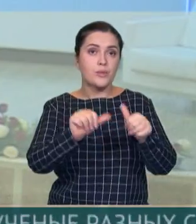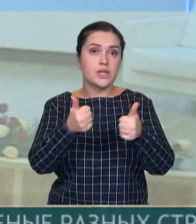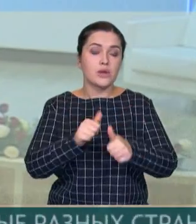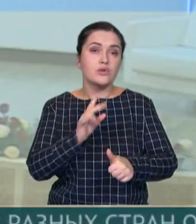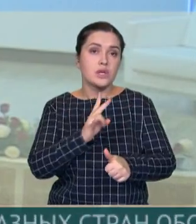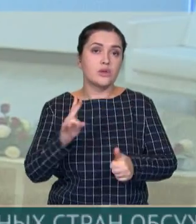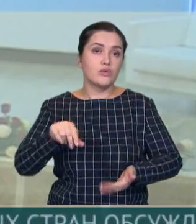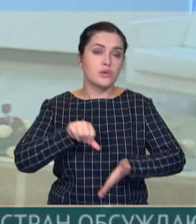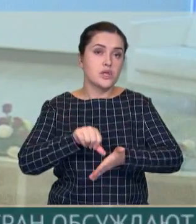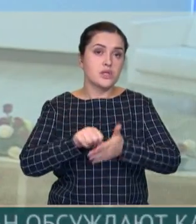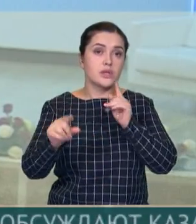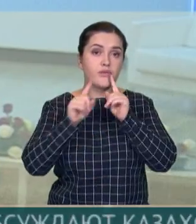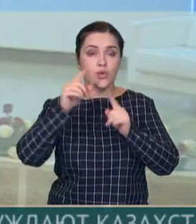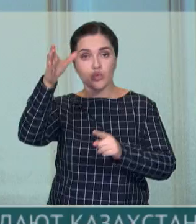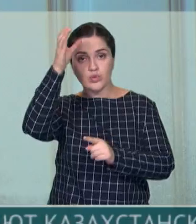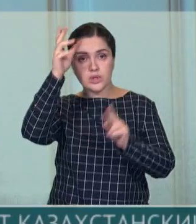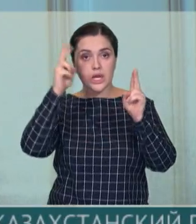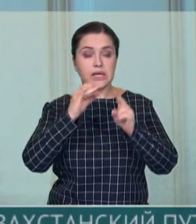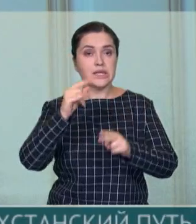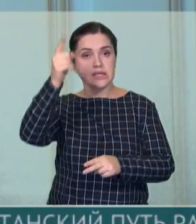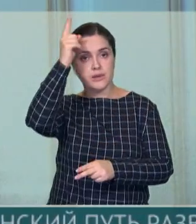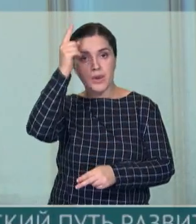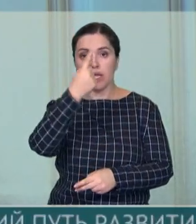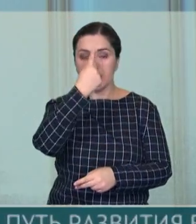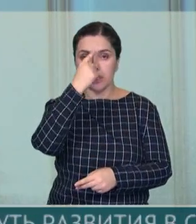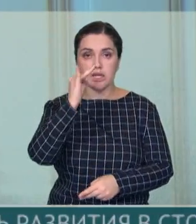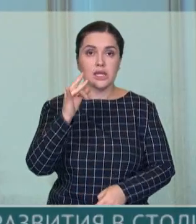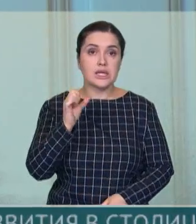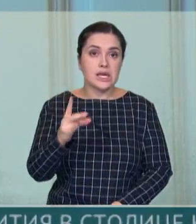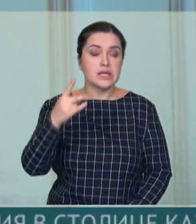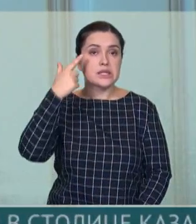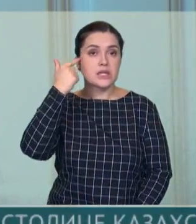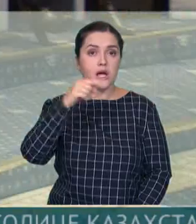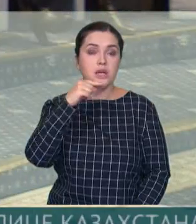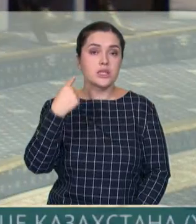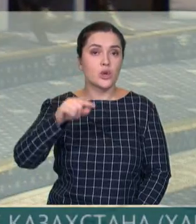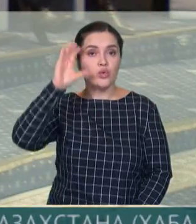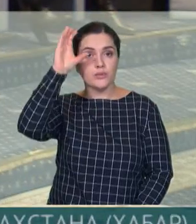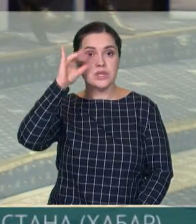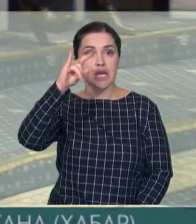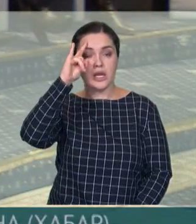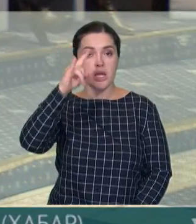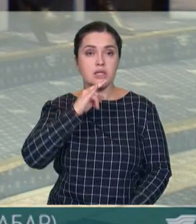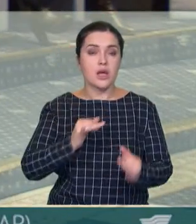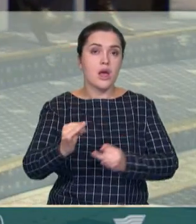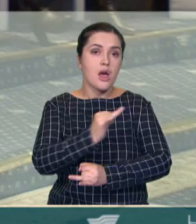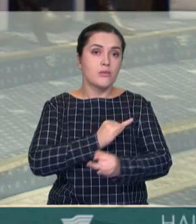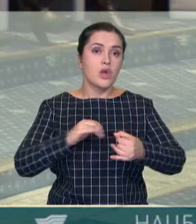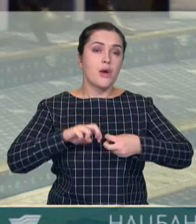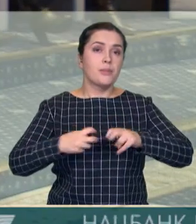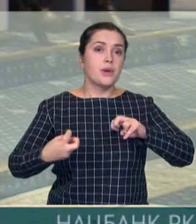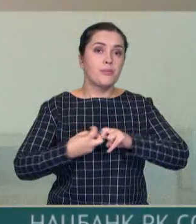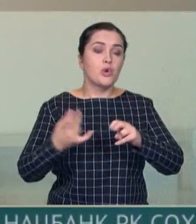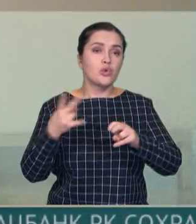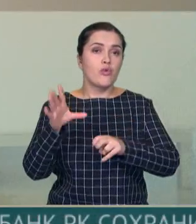Назарбаева». Участники конференции – ученые и исследователи из Германии, Индии, Ирана, Кыргызстана, России, Узбекистана и Казахстана –